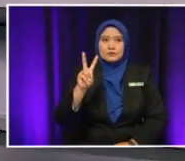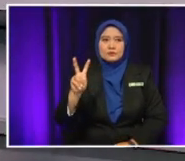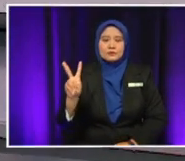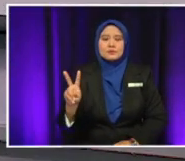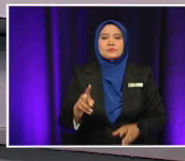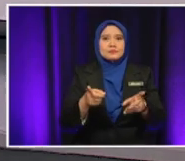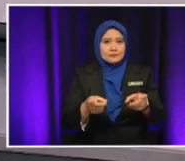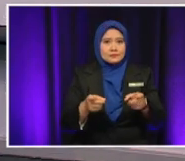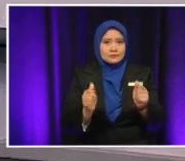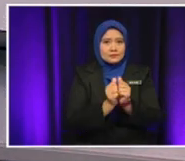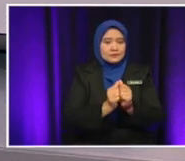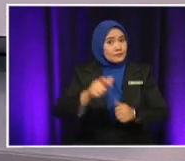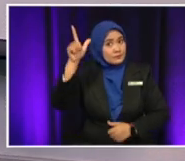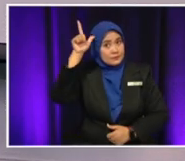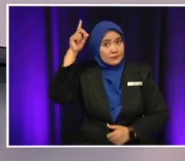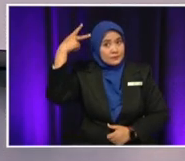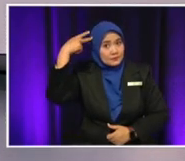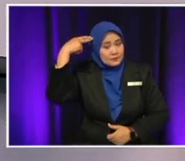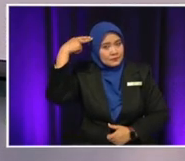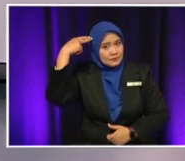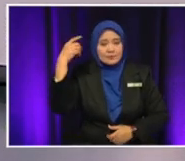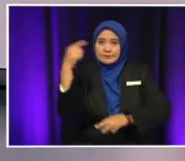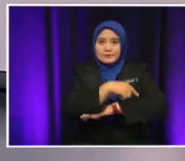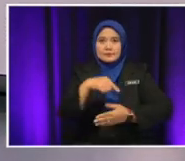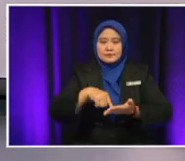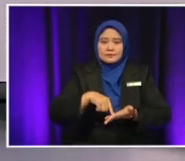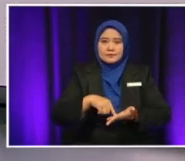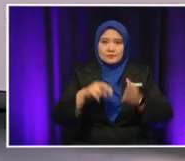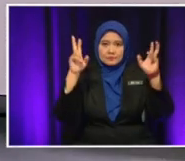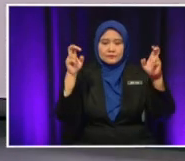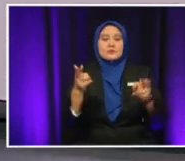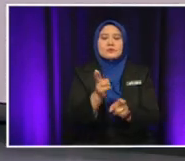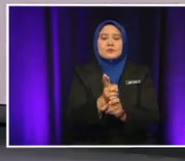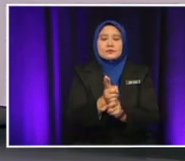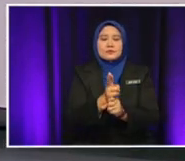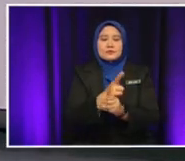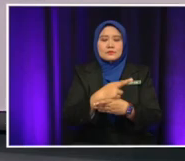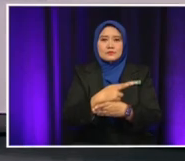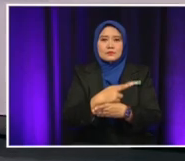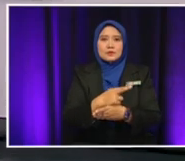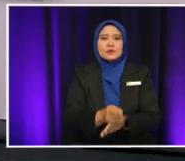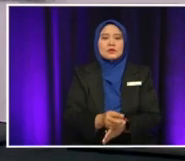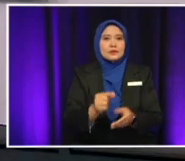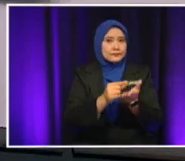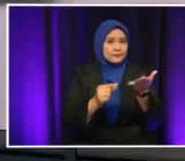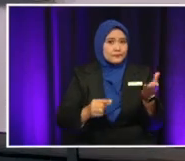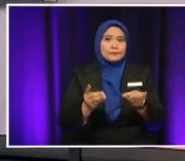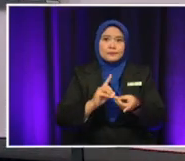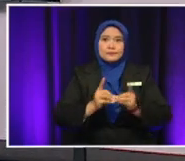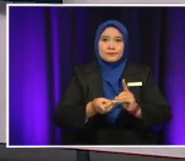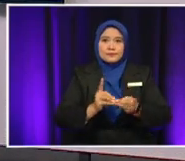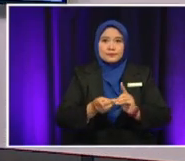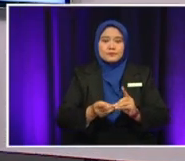Lukman Hakim hari ini kita belajar tentang mata pelajaran mereka bentuk grafik digital bersama dengan seorang